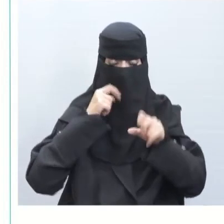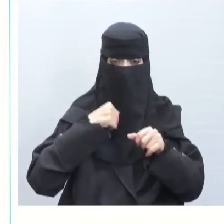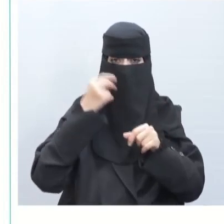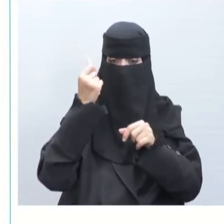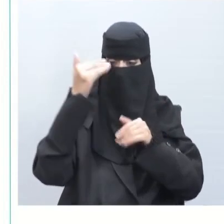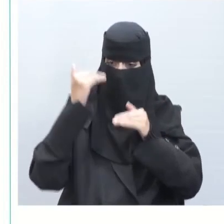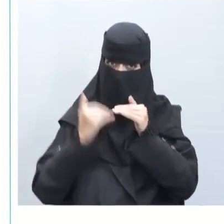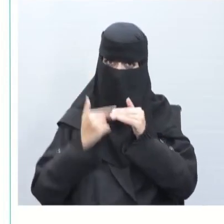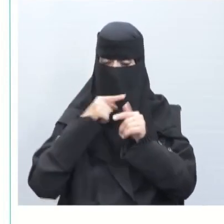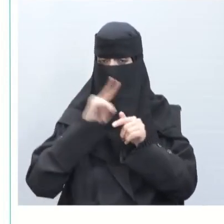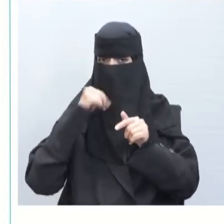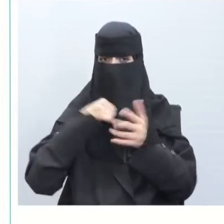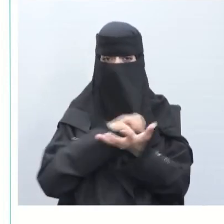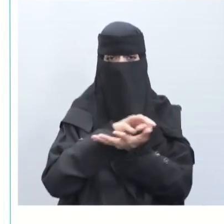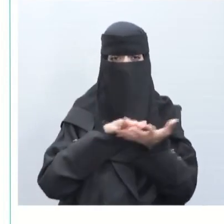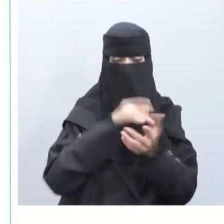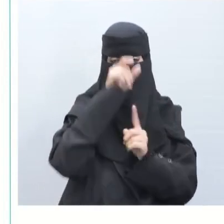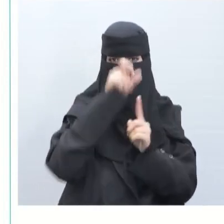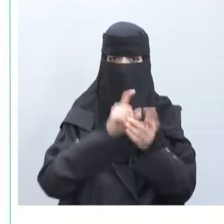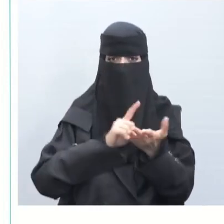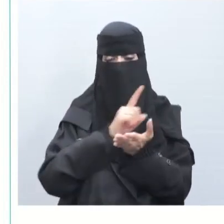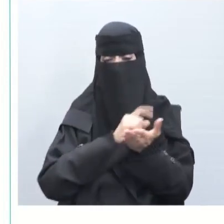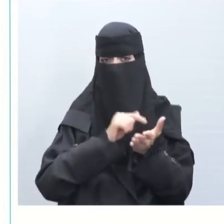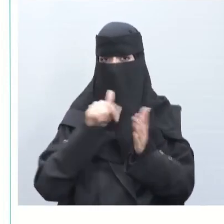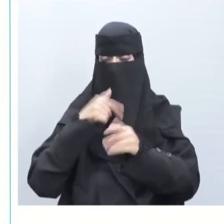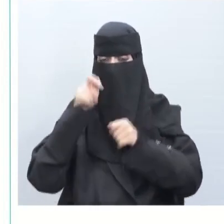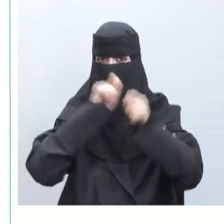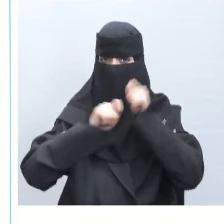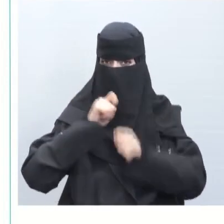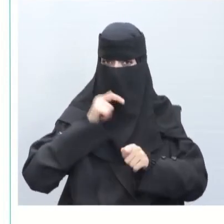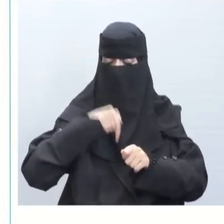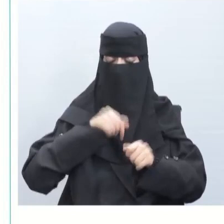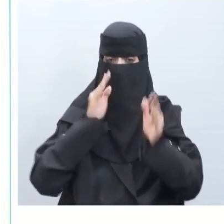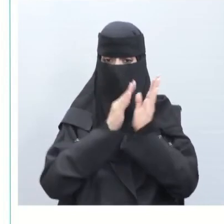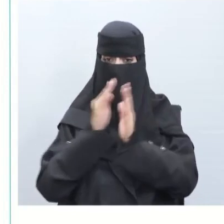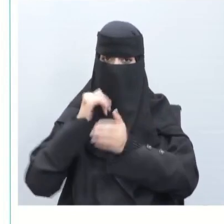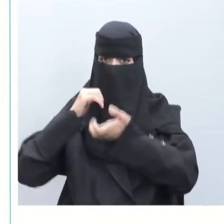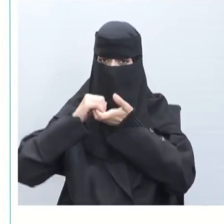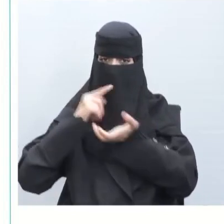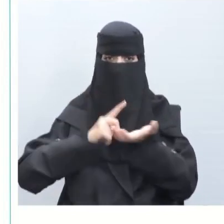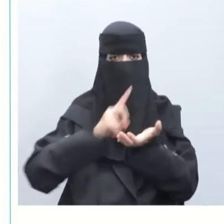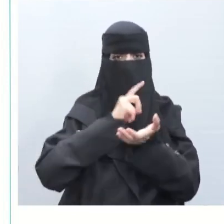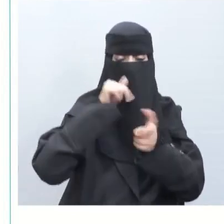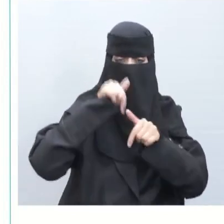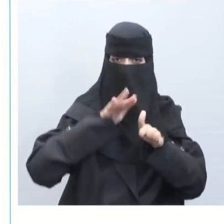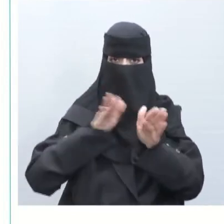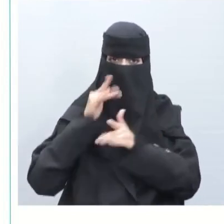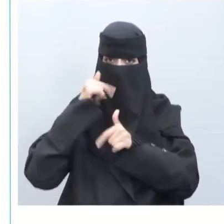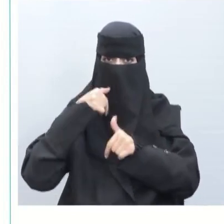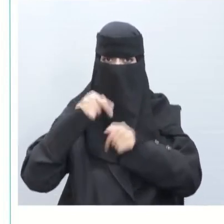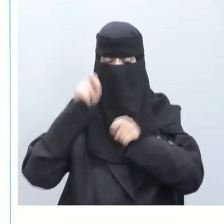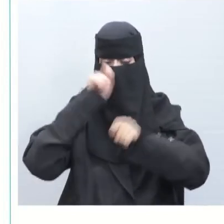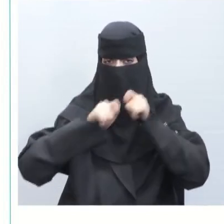اقل تكلفه بما لا يضر بالبيئه بالتاكيد كان نستخدم مثلا ادوات صديق البيئه وان يكون لدينا مثلا